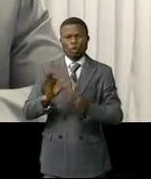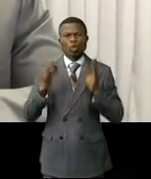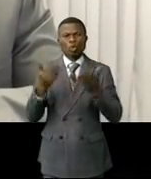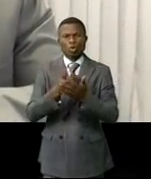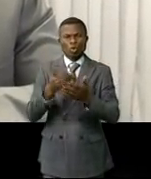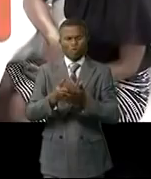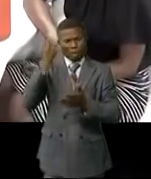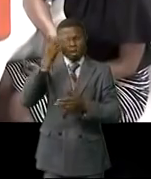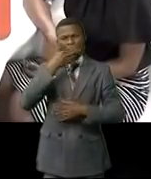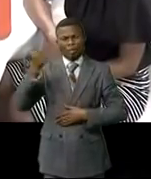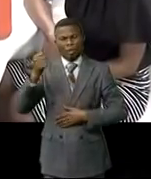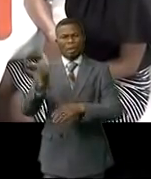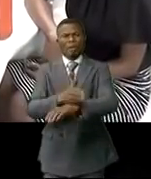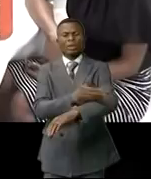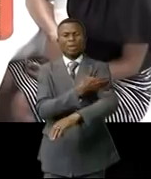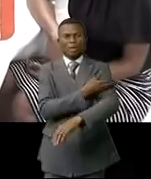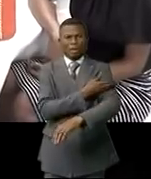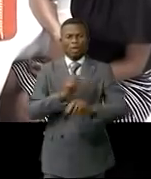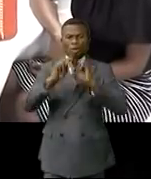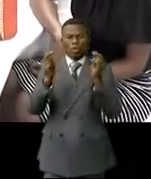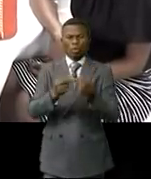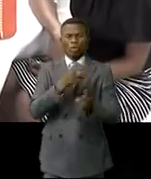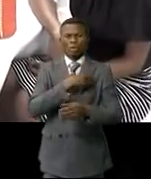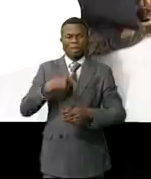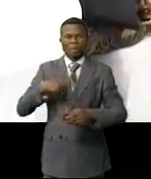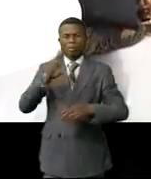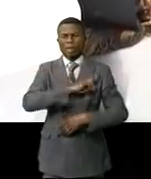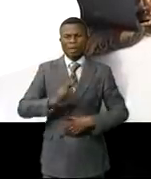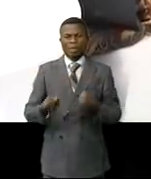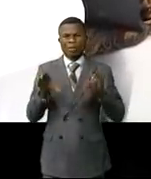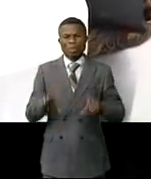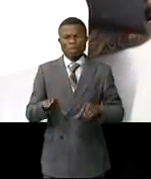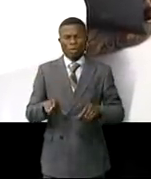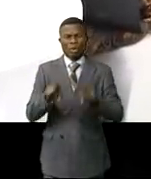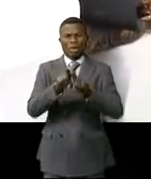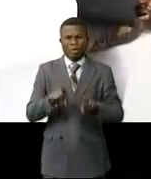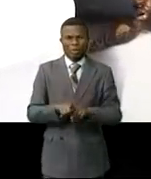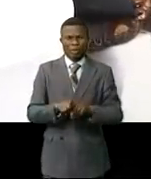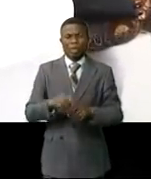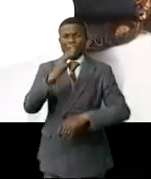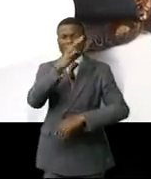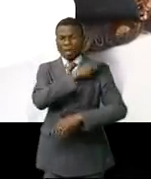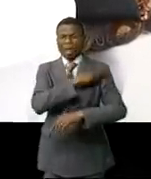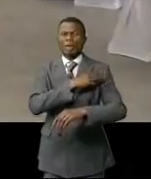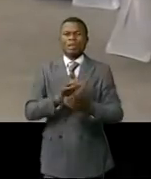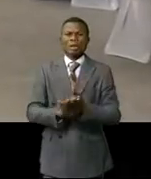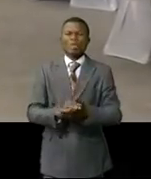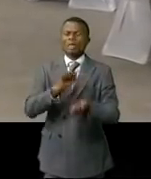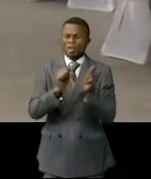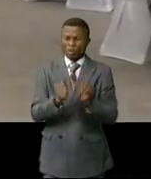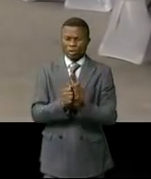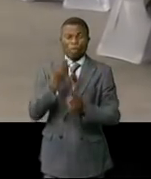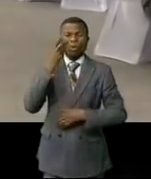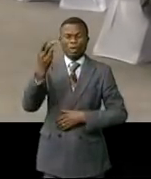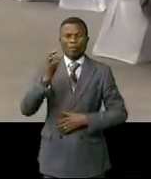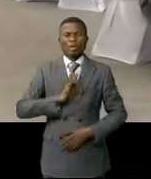nouveau concept pour l'avancement de l'agenda genre en RDC. Étant donné que la promotion y répond aux exigences de la vision